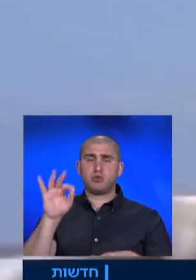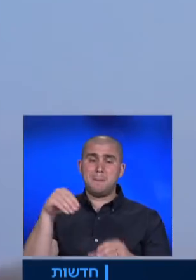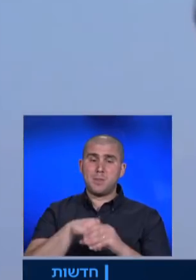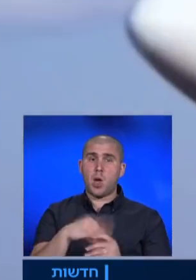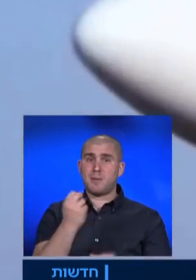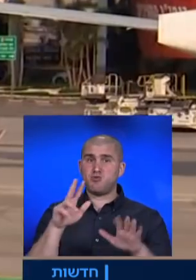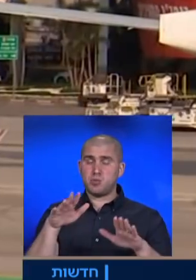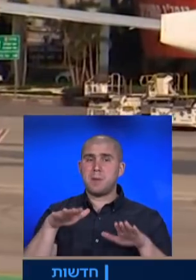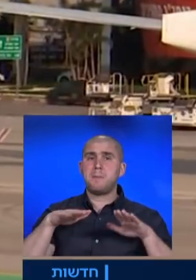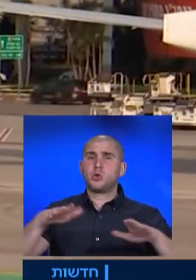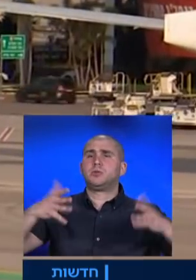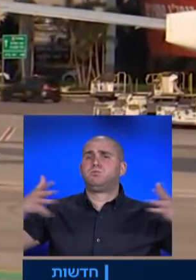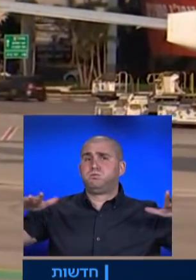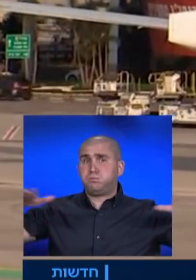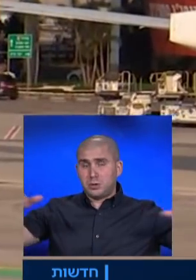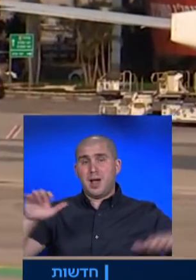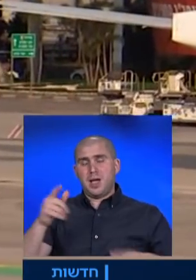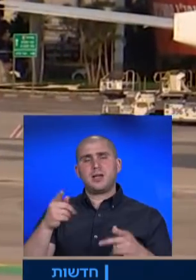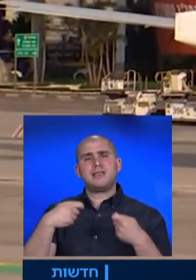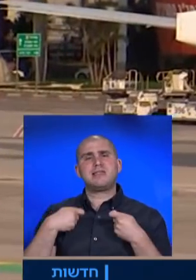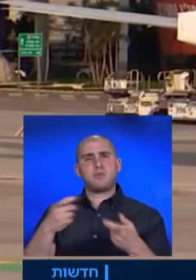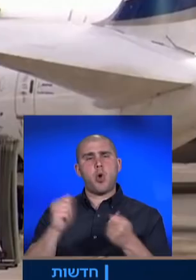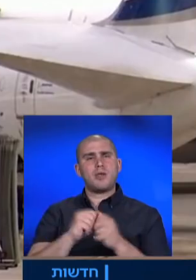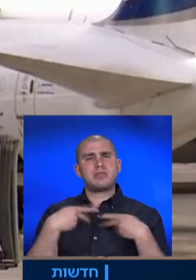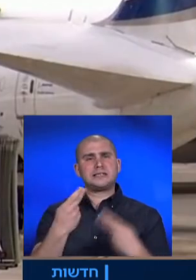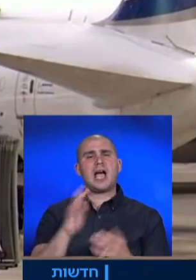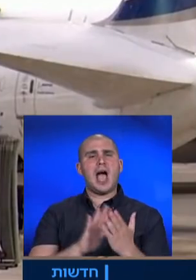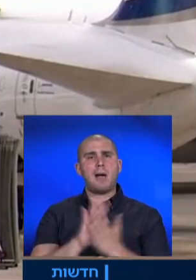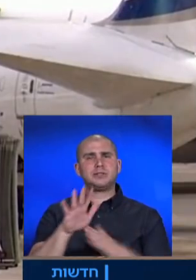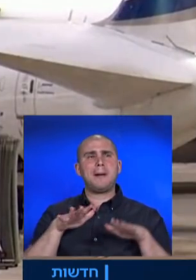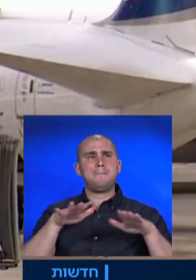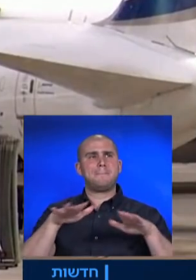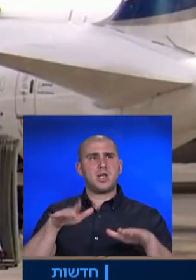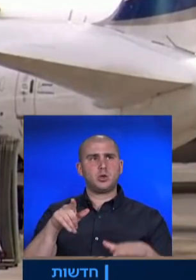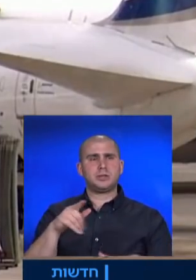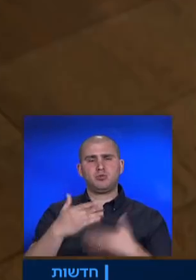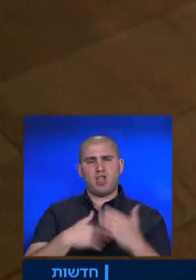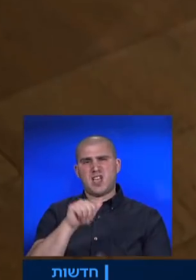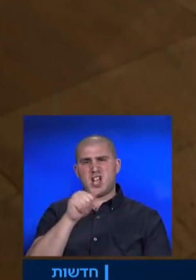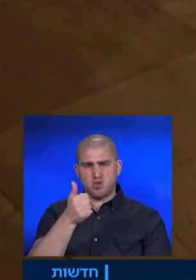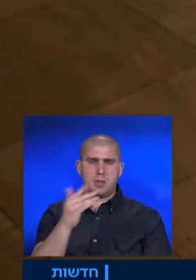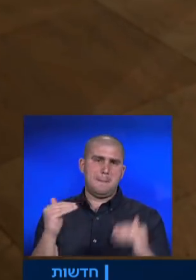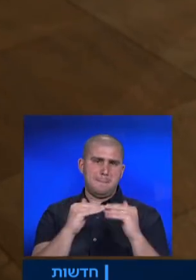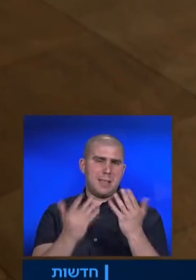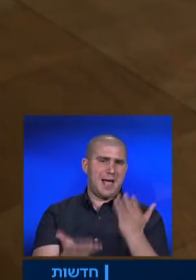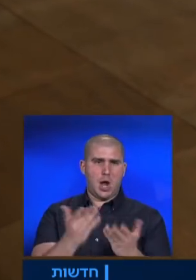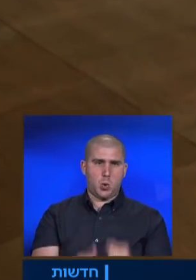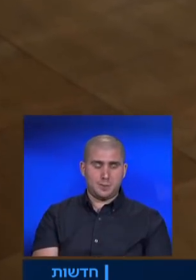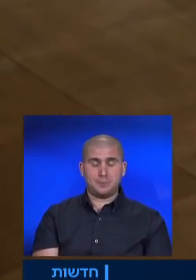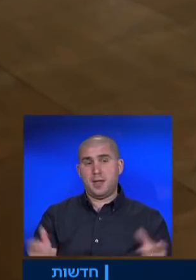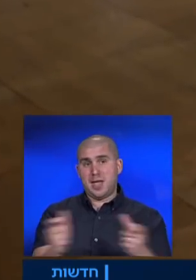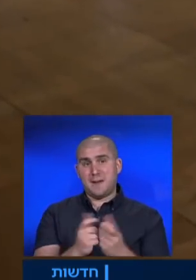של אל על, החברה תמכור או תחזיר 15 מטוסים בשלב ראשון, כך על פי הערכות. החברה מעריכה שעד